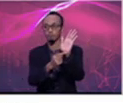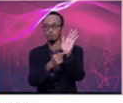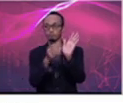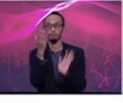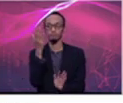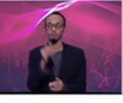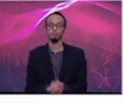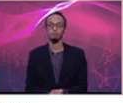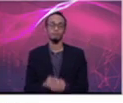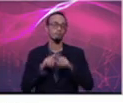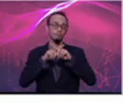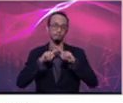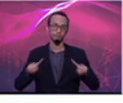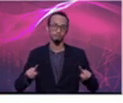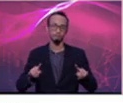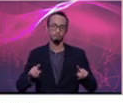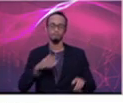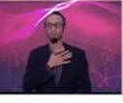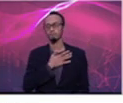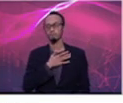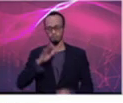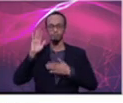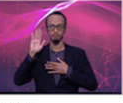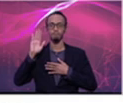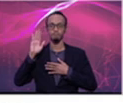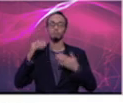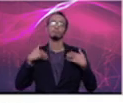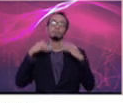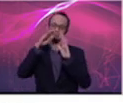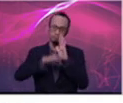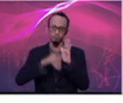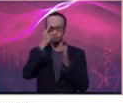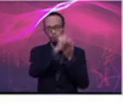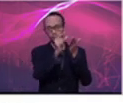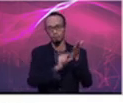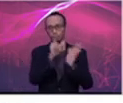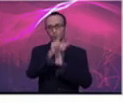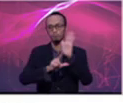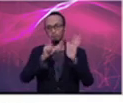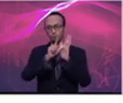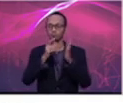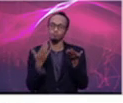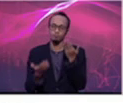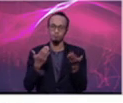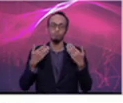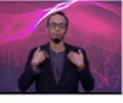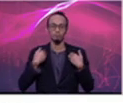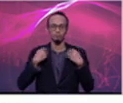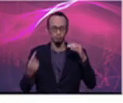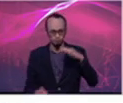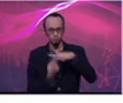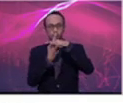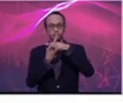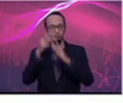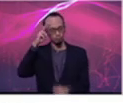dilampirkan bagaimanapun pihaknya akui terdapat kekurangan pada rekaan logo tersebut yang boleh mengakibatkan ia